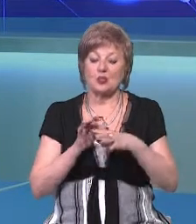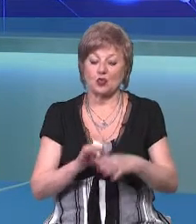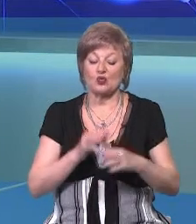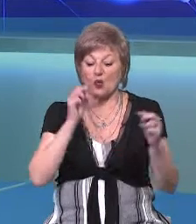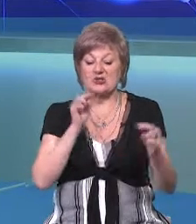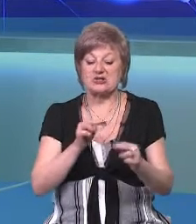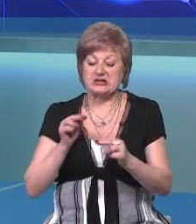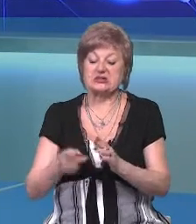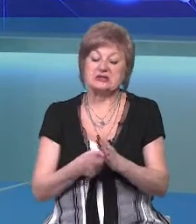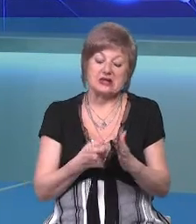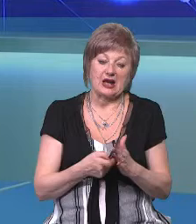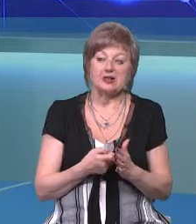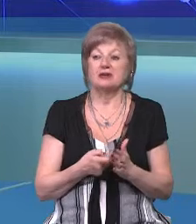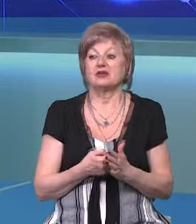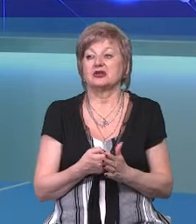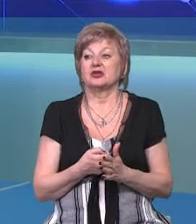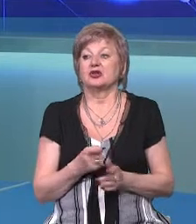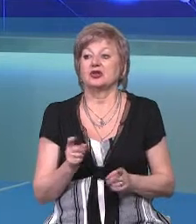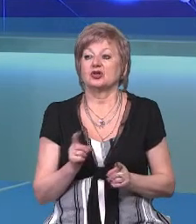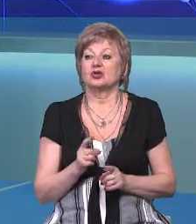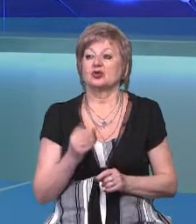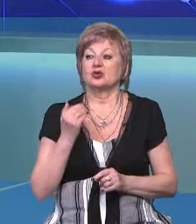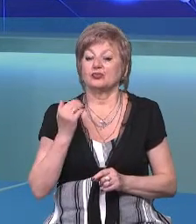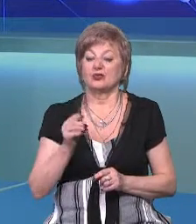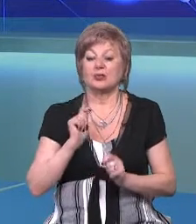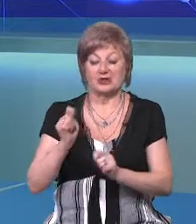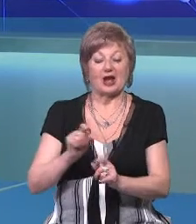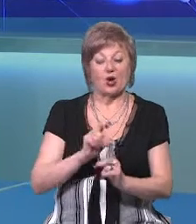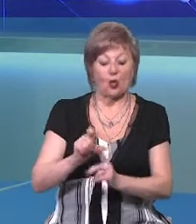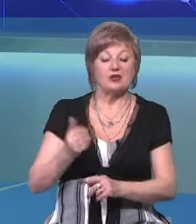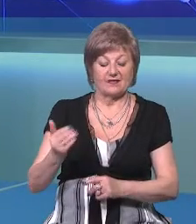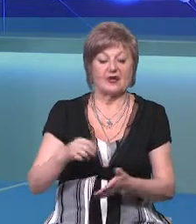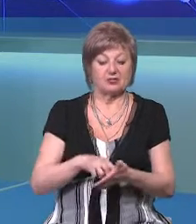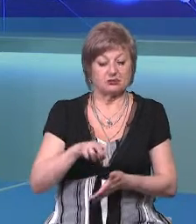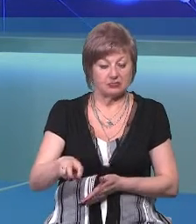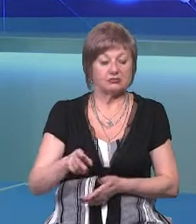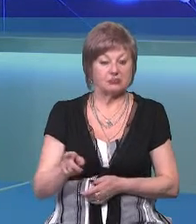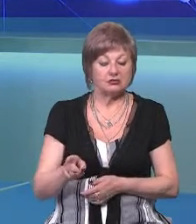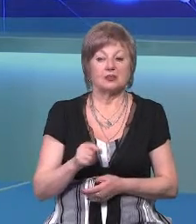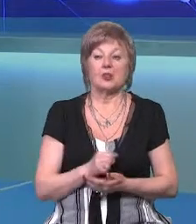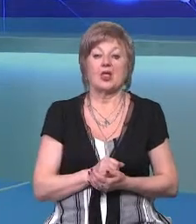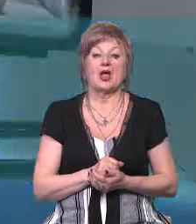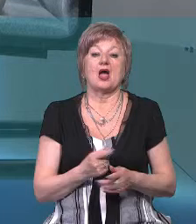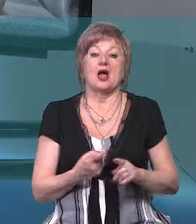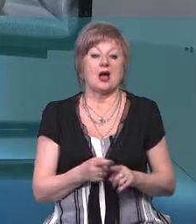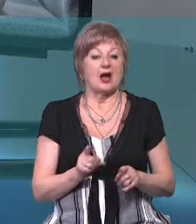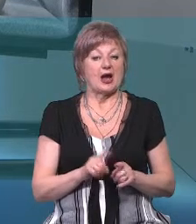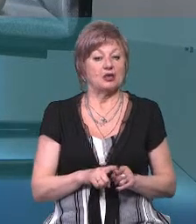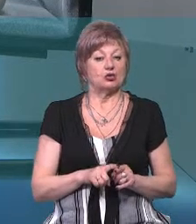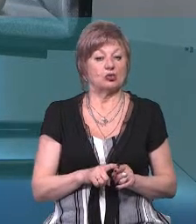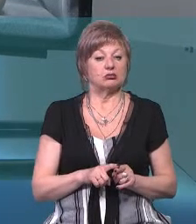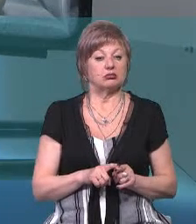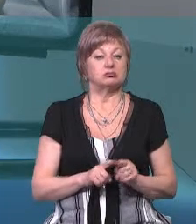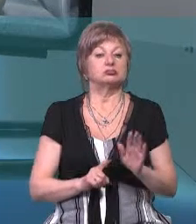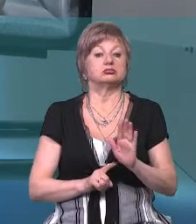заходів, на які вам надано відповідь на ваш запит, це